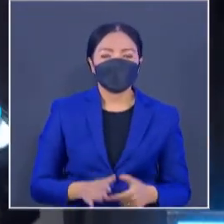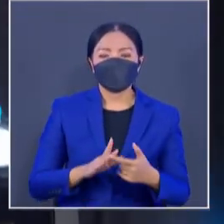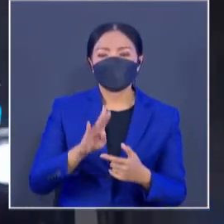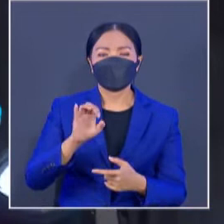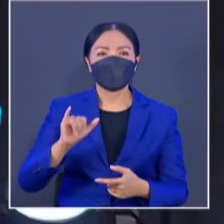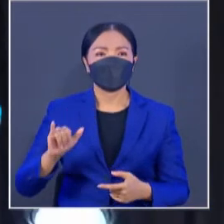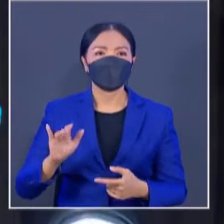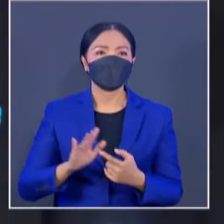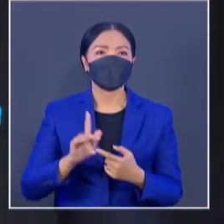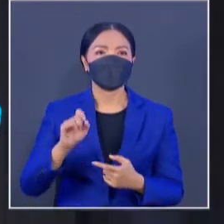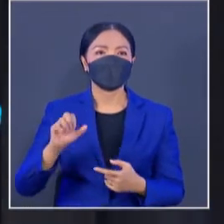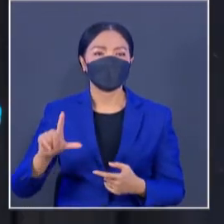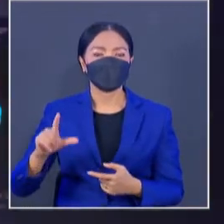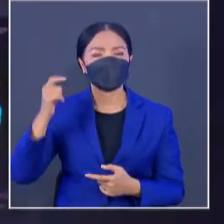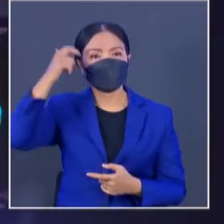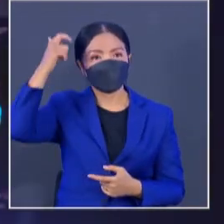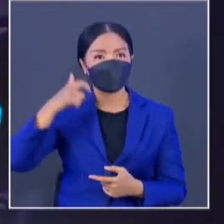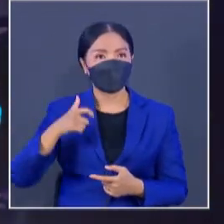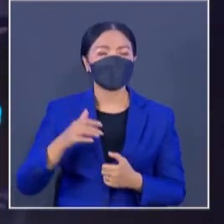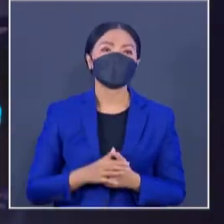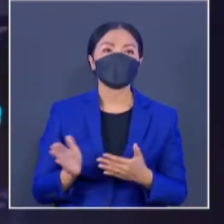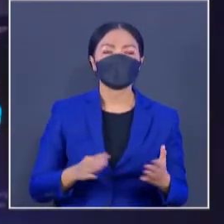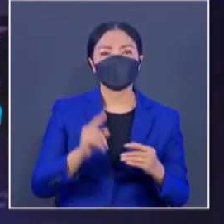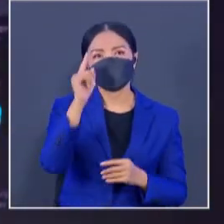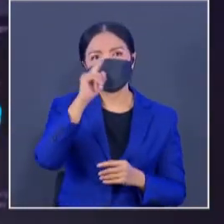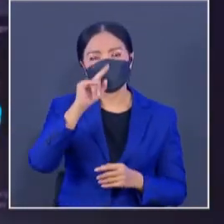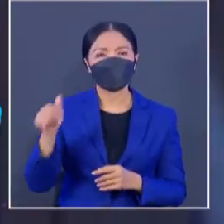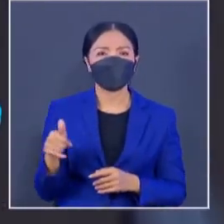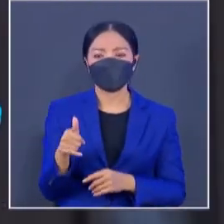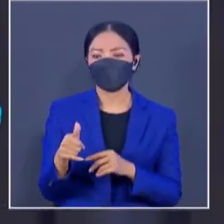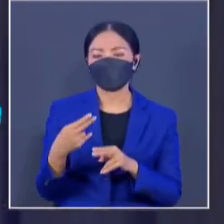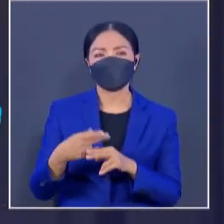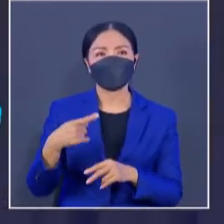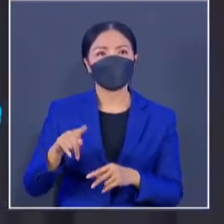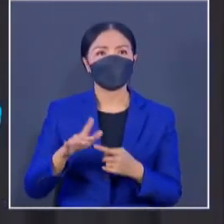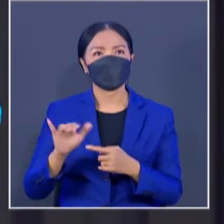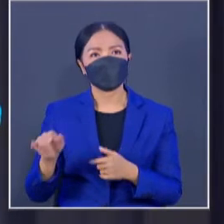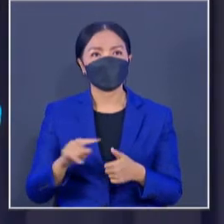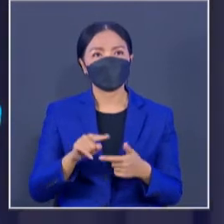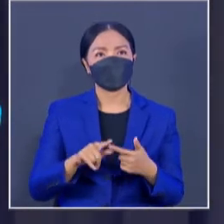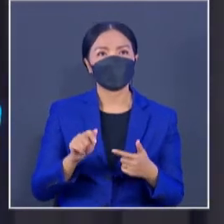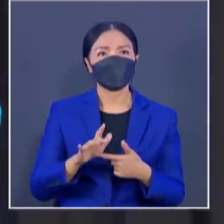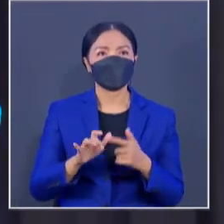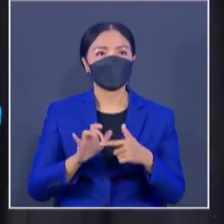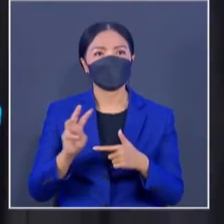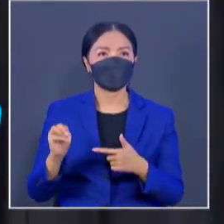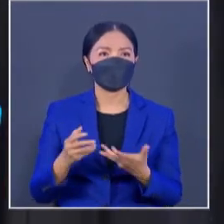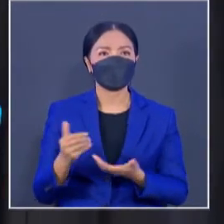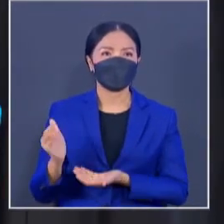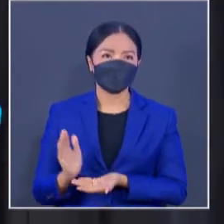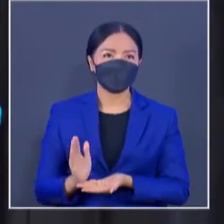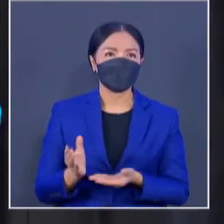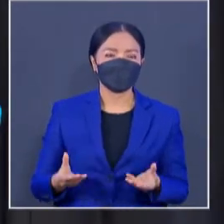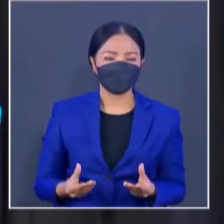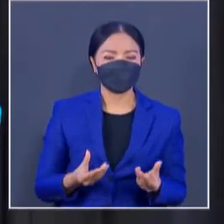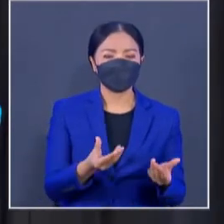Yangon จากประเทศเมียนมาค่ะโดยในงานยังได้ศิลปินดาราอย่างปายสิตางมะลิโคสแล้วก็อั้มถิระมาร่วมเชิญรางวัลให้กับผู้ช